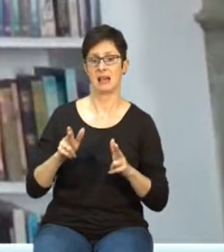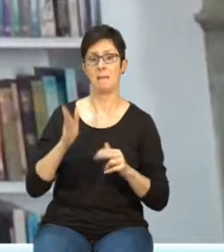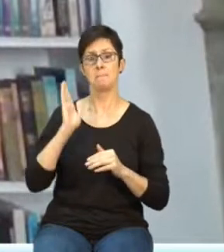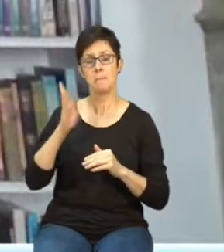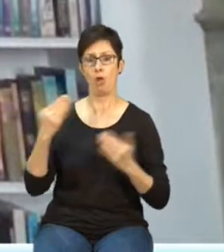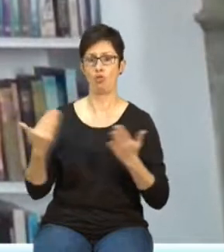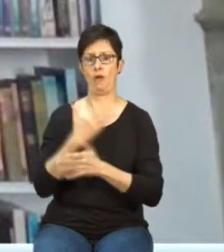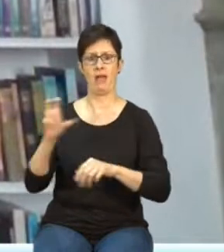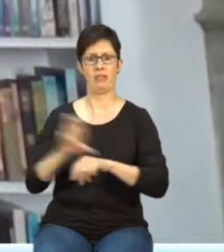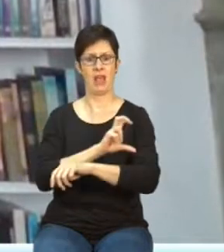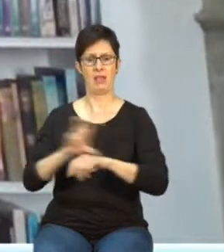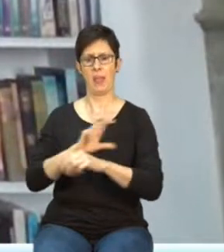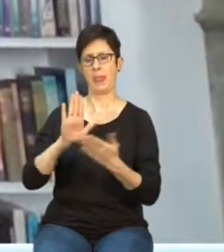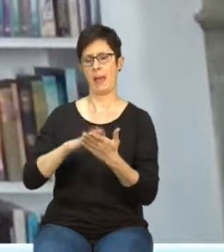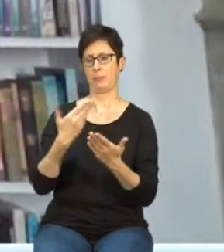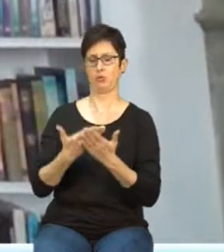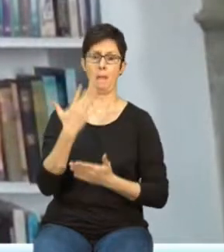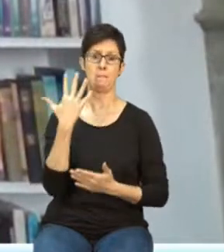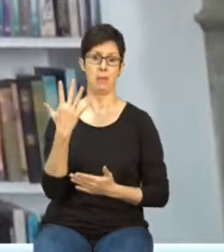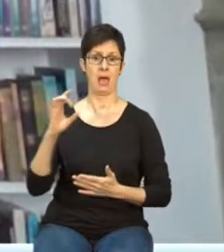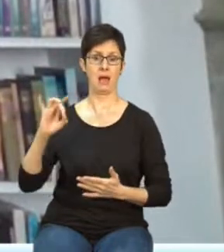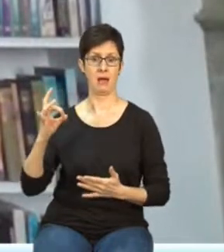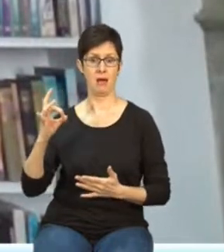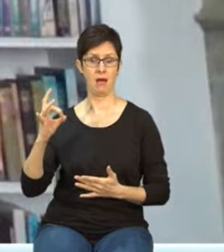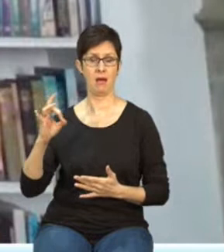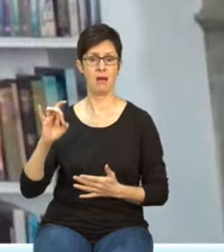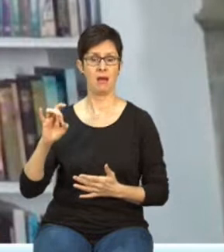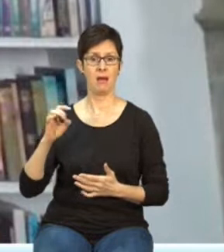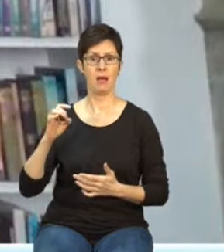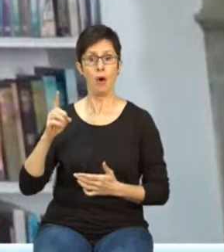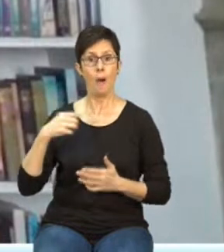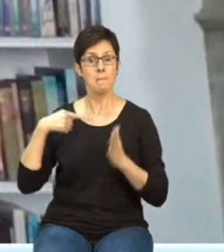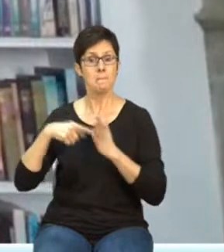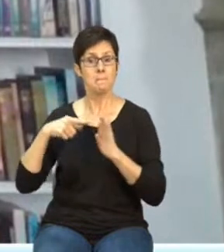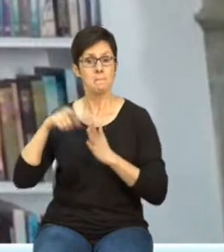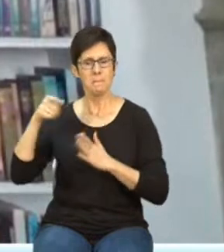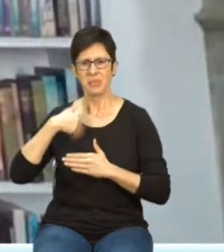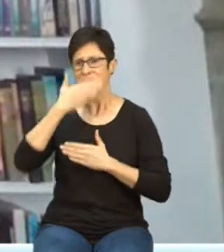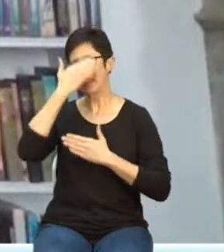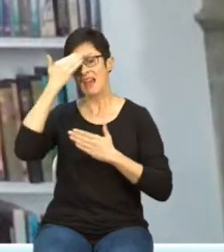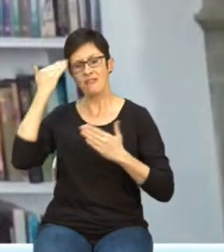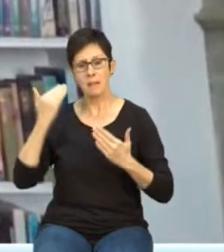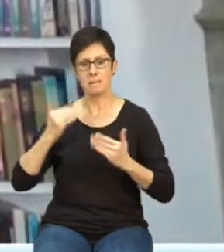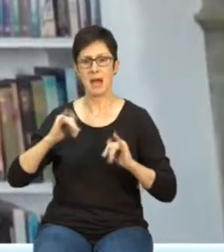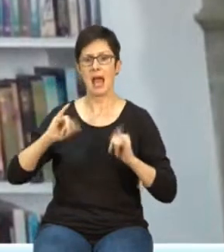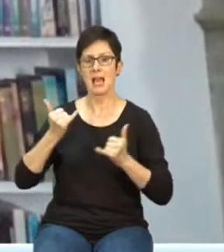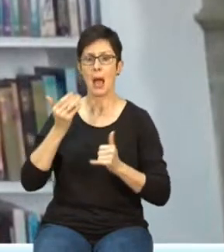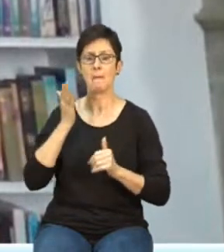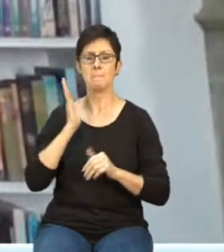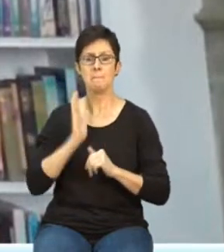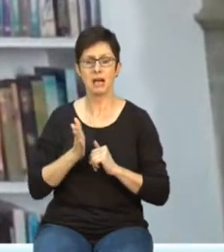nowa technologia taka na przykład jak 5g to wtedy nie wiemy do końca i jaka będzie